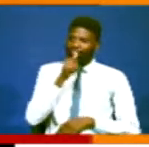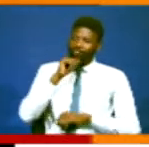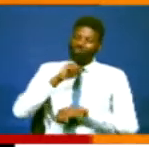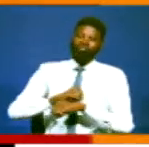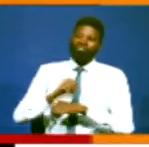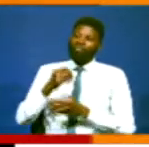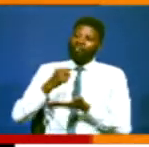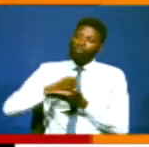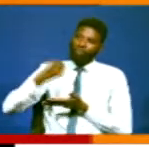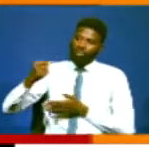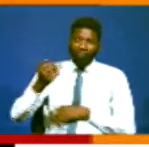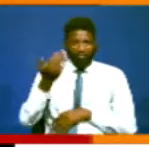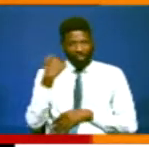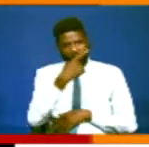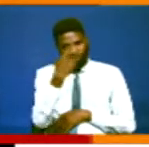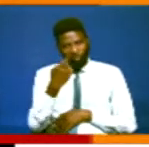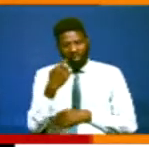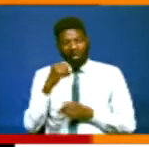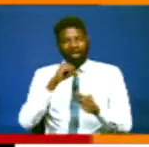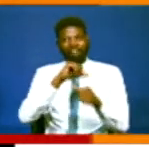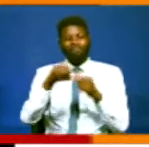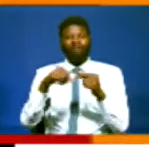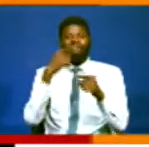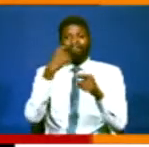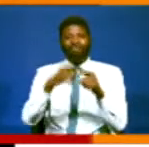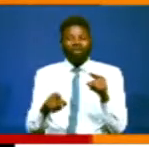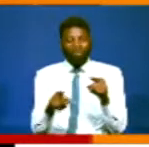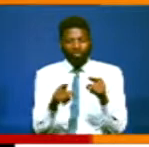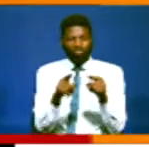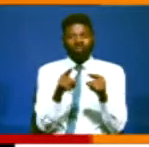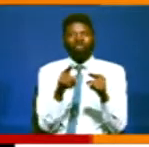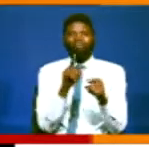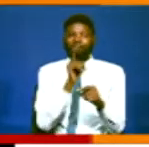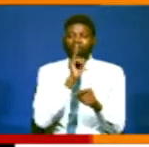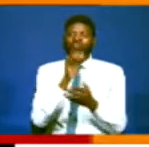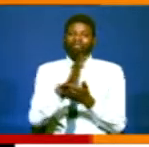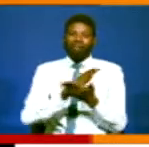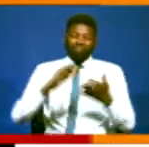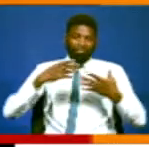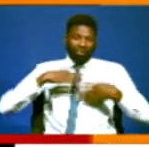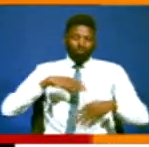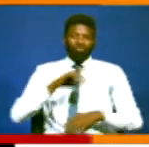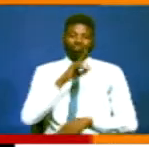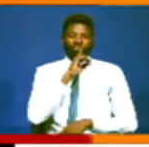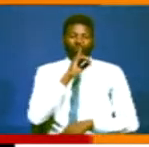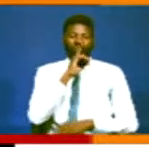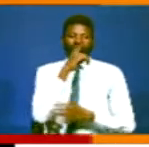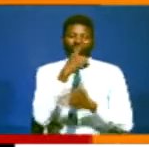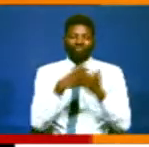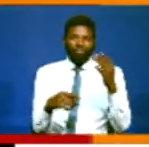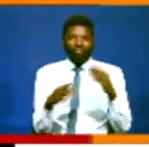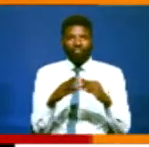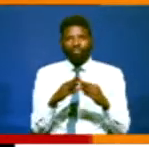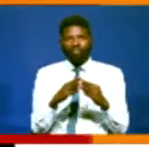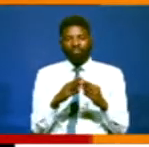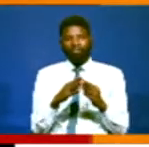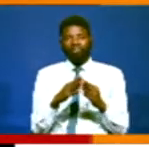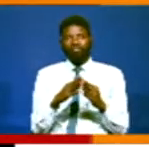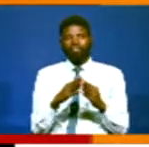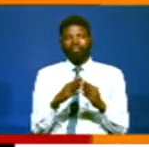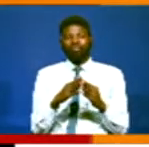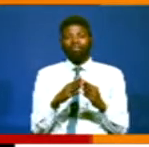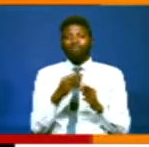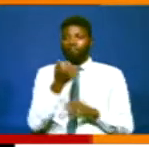kuhusu wana kidato cha kwanza, kwamba kuna baadhi ya watu wanadai shule za